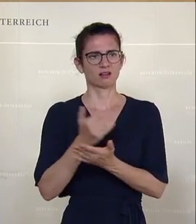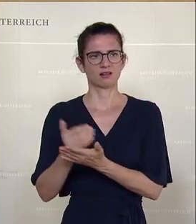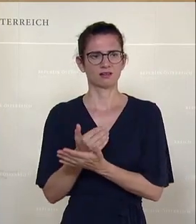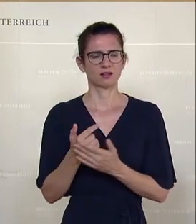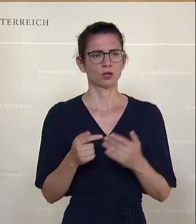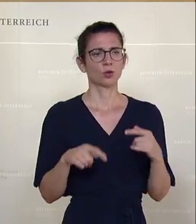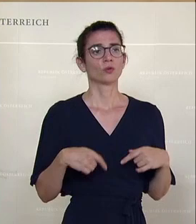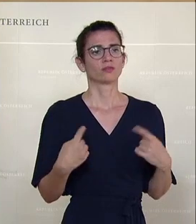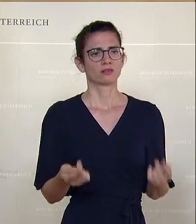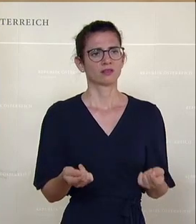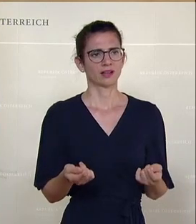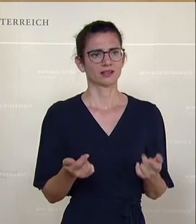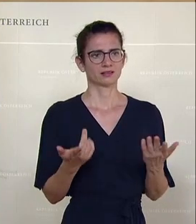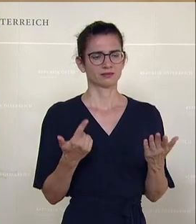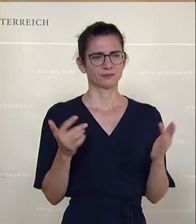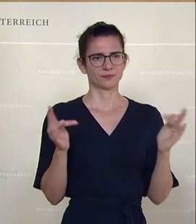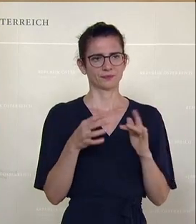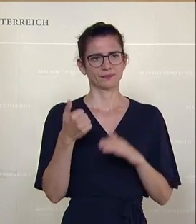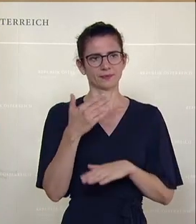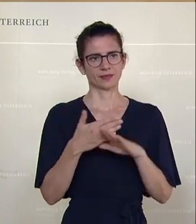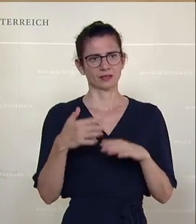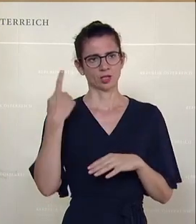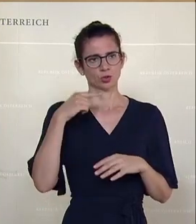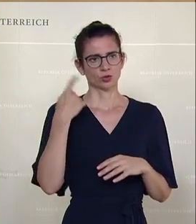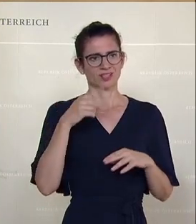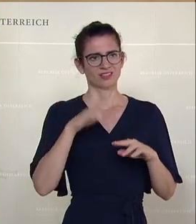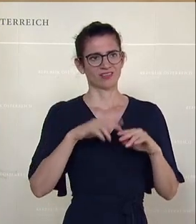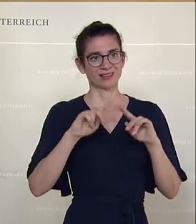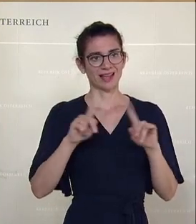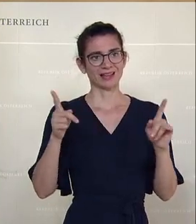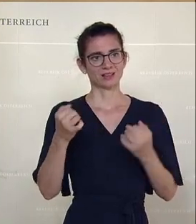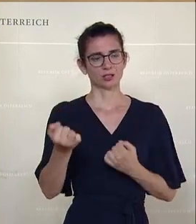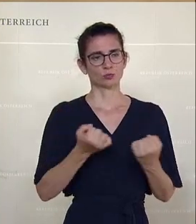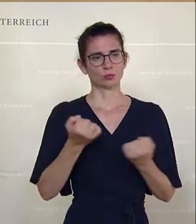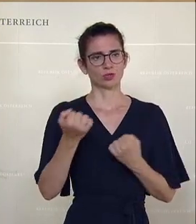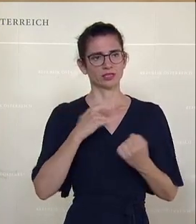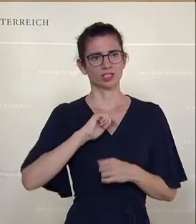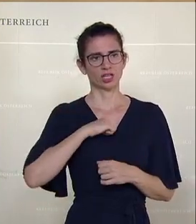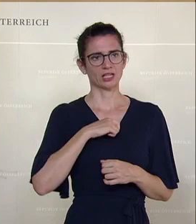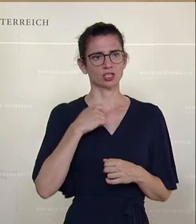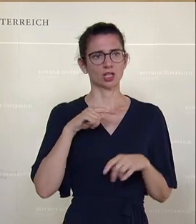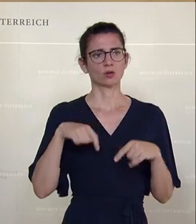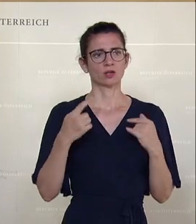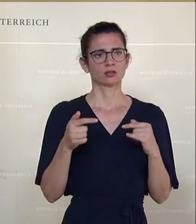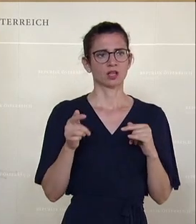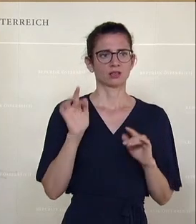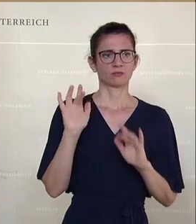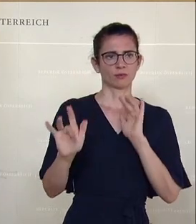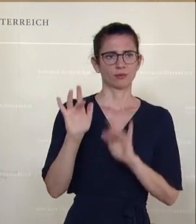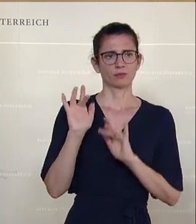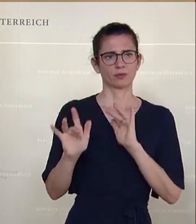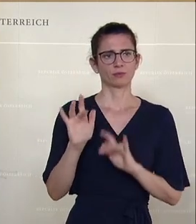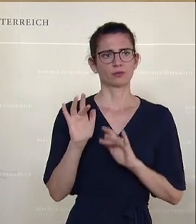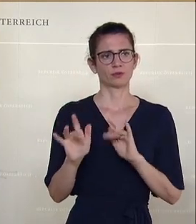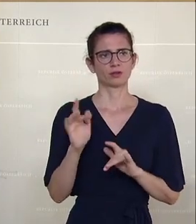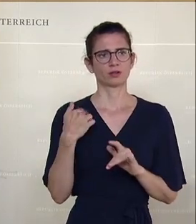gegen einen Teil der Studenten, nämlich die, die eine andere politische Gesinnung haben, eingesetzt, um diese